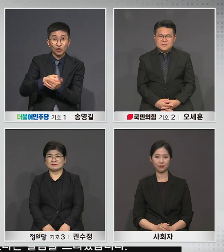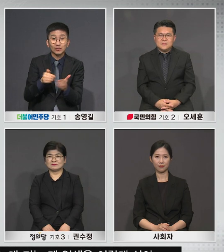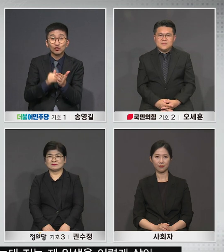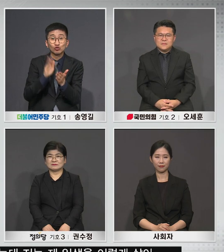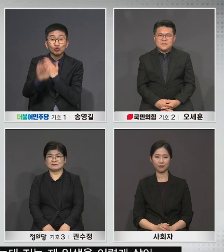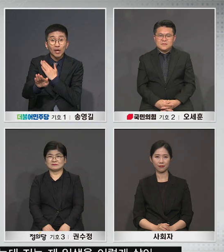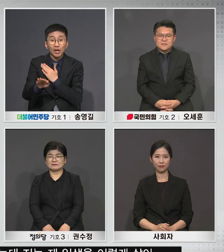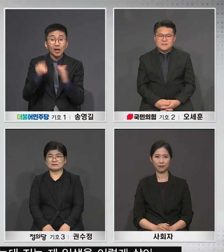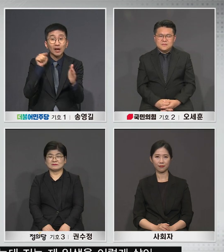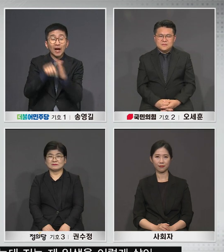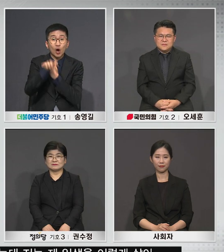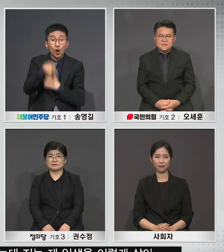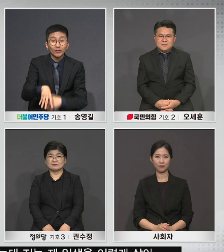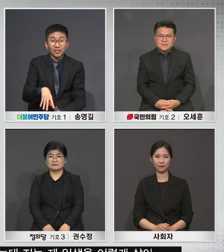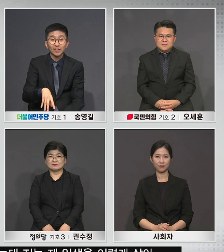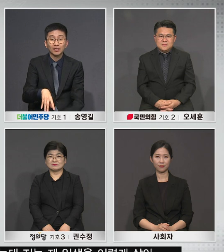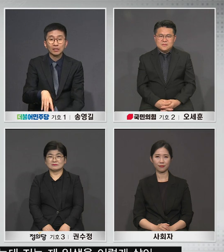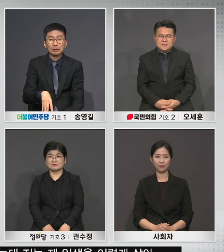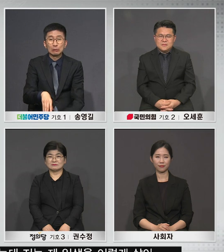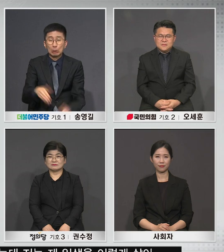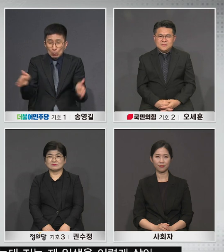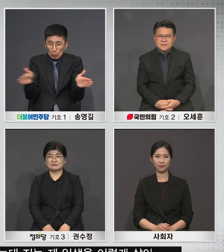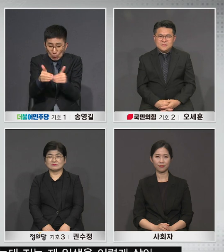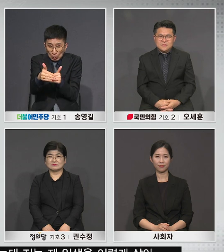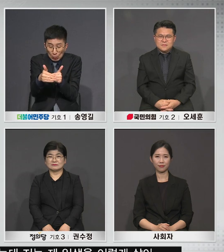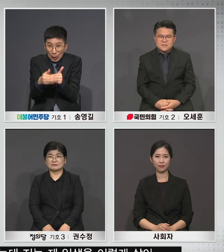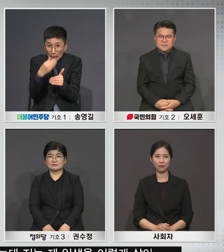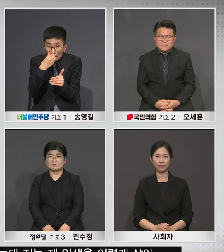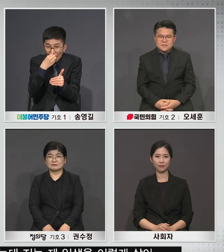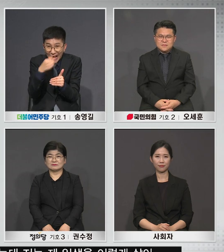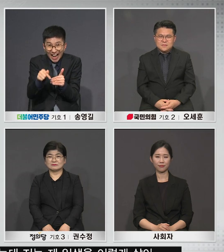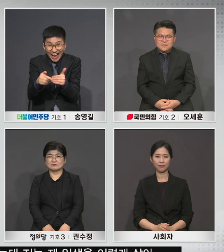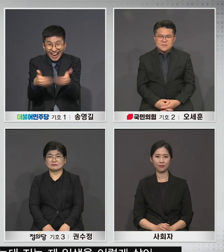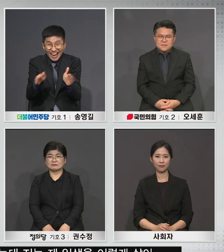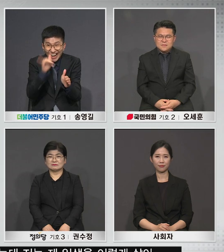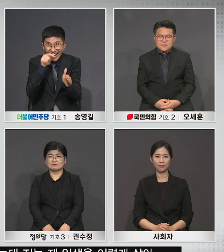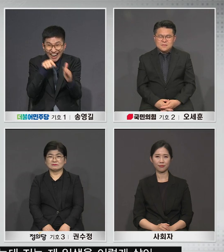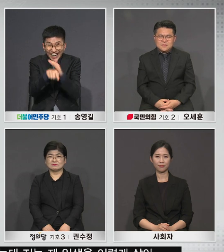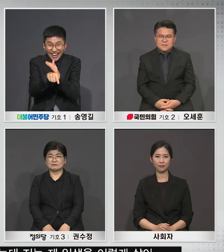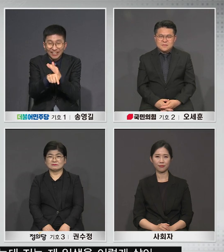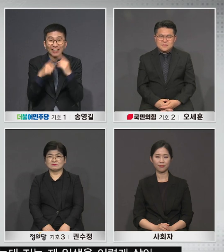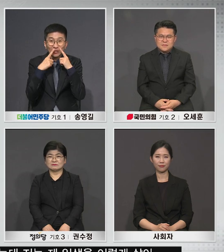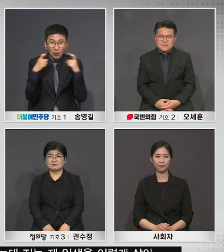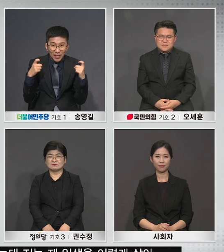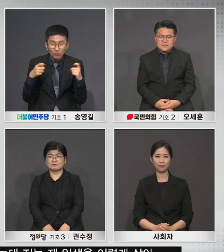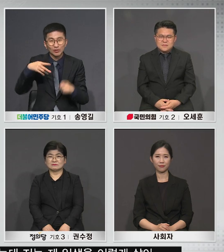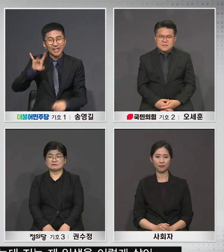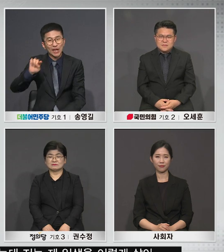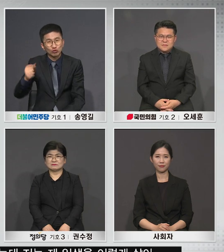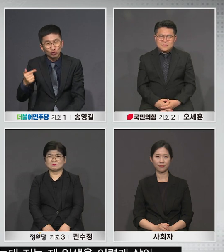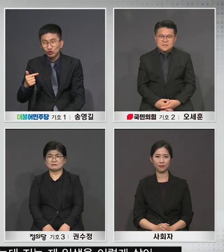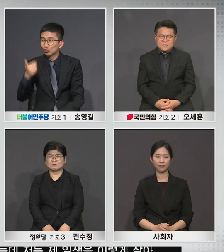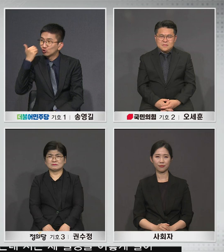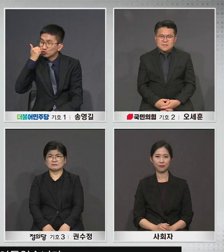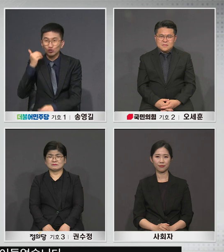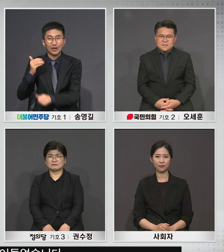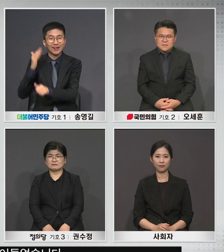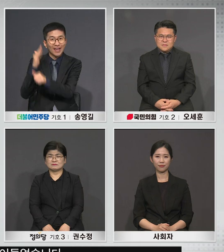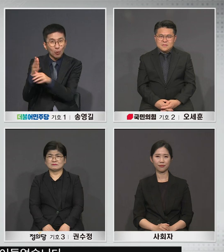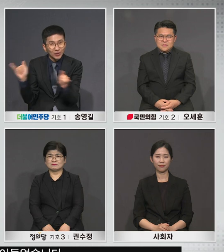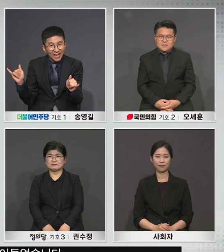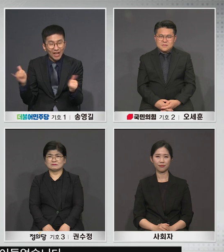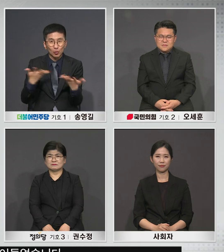갔던 게 동자동 쪽방촌부터 가서 우리 동대문 상가, 세훈 상가 상인들, 해고자들, 노동자들,